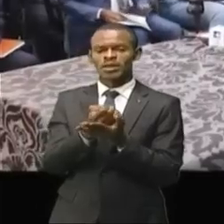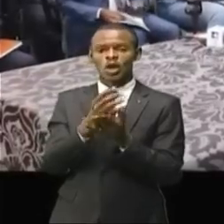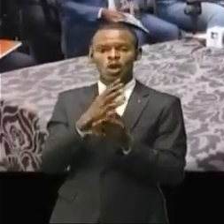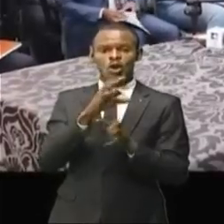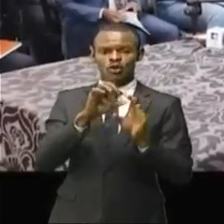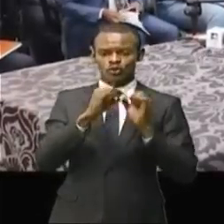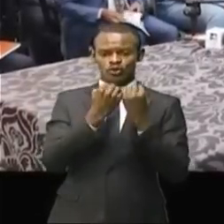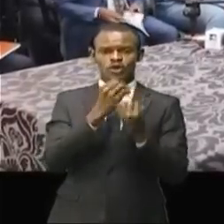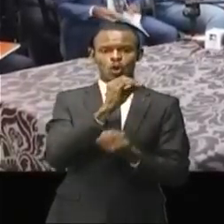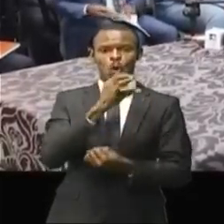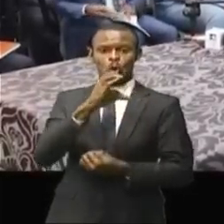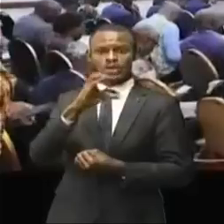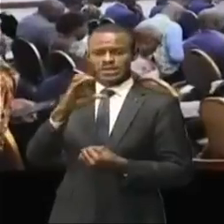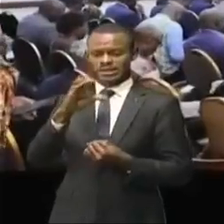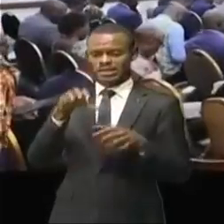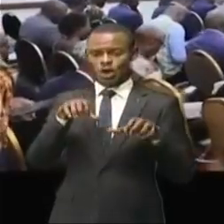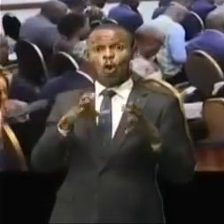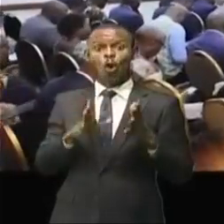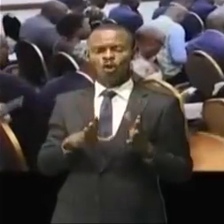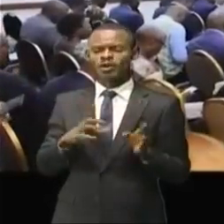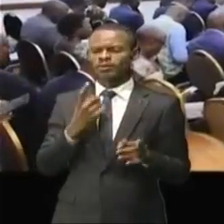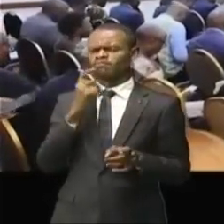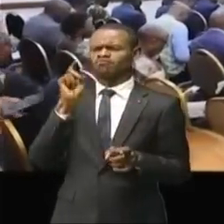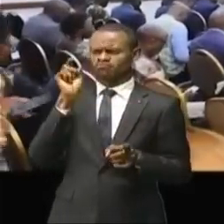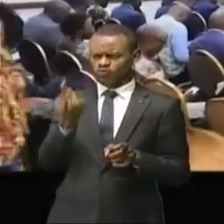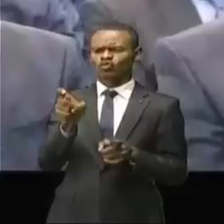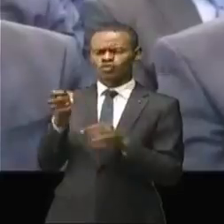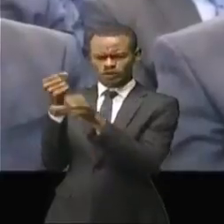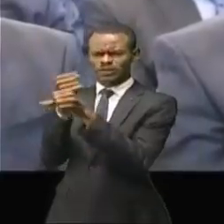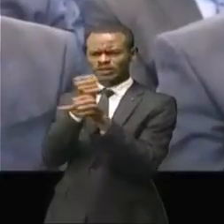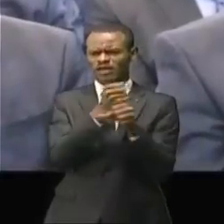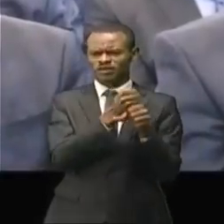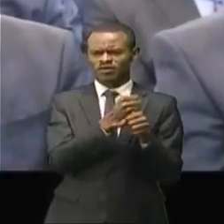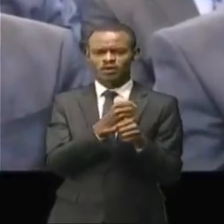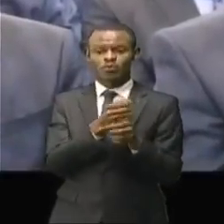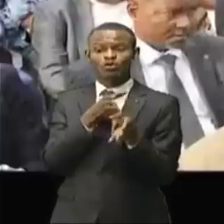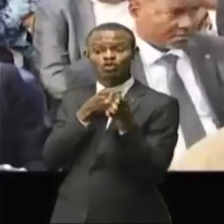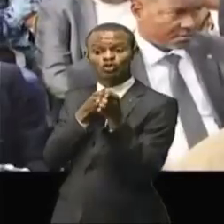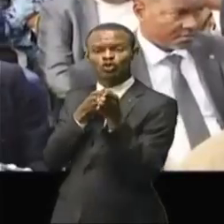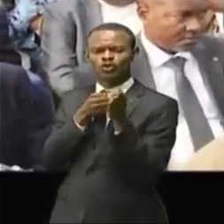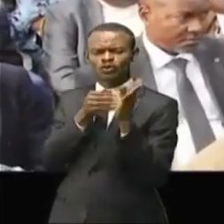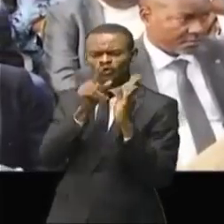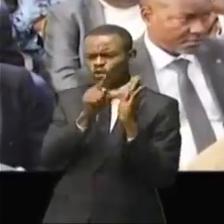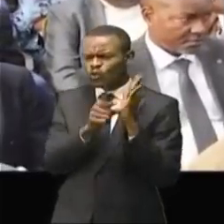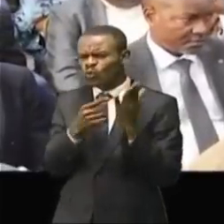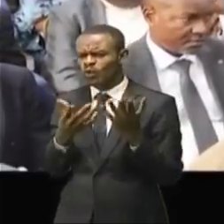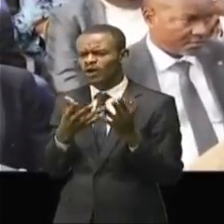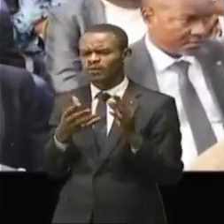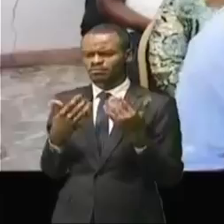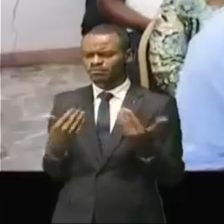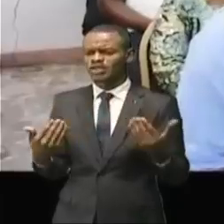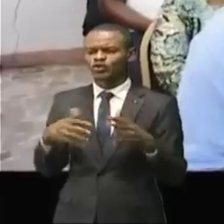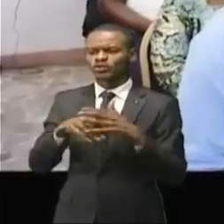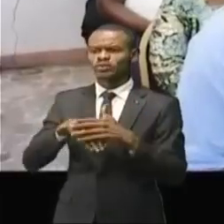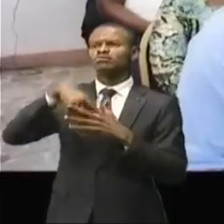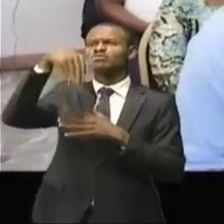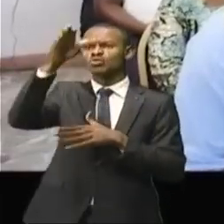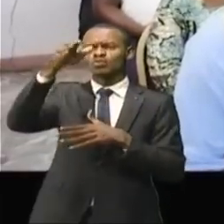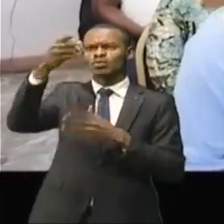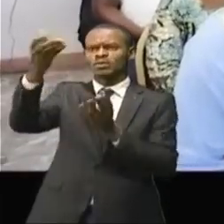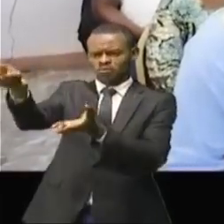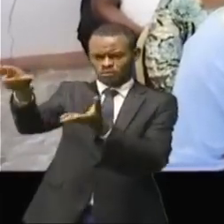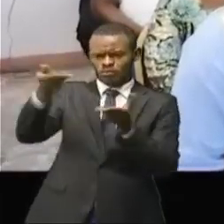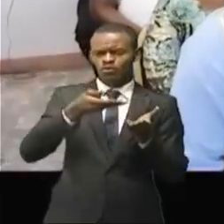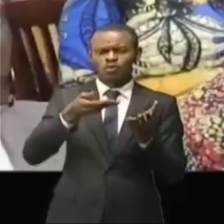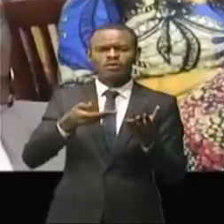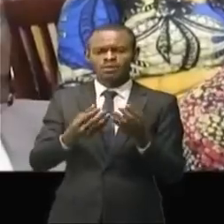l'évaluation de la conformité aux normes des importations exportations et la production locale